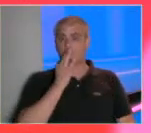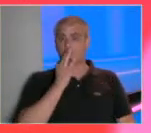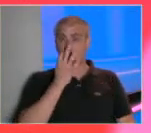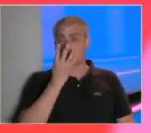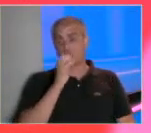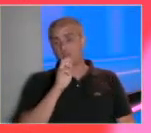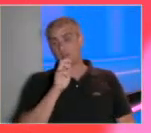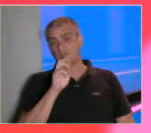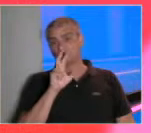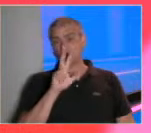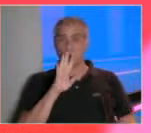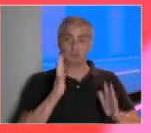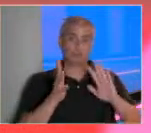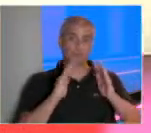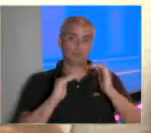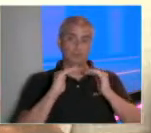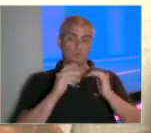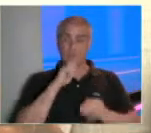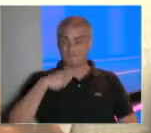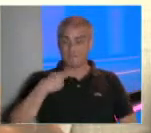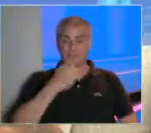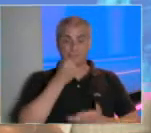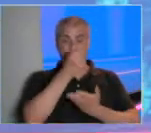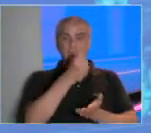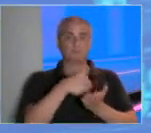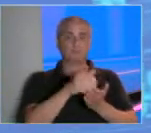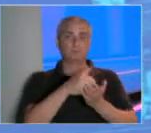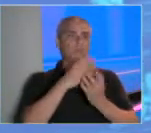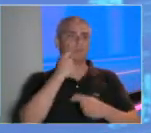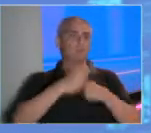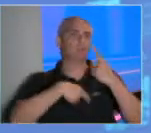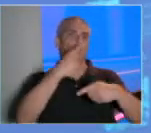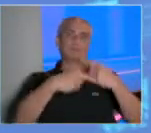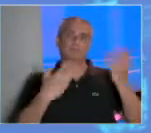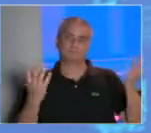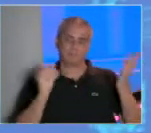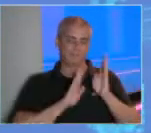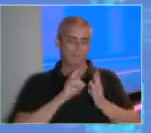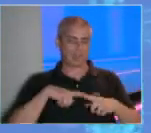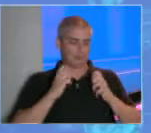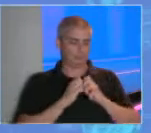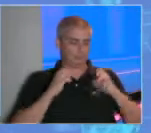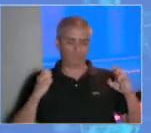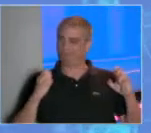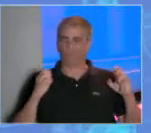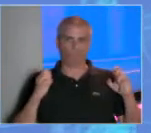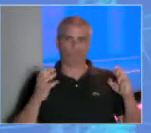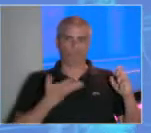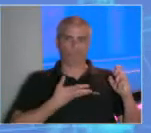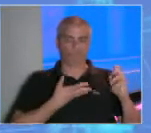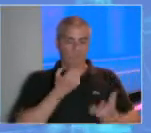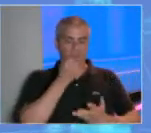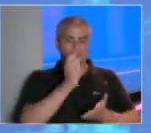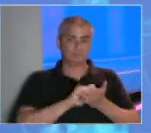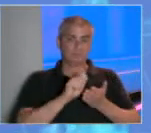על 43 בממוצע, וכי הפנסיה התקציבית נמשכת שנים רבות, עם העלייה בתוחלת החיים, הדבר הזה מביא לכך